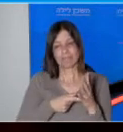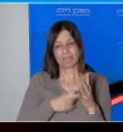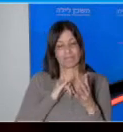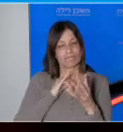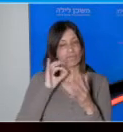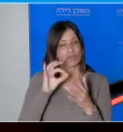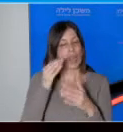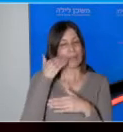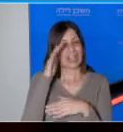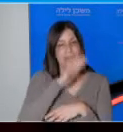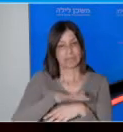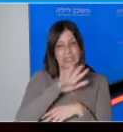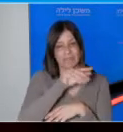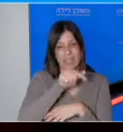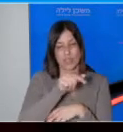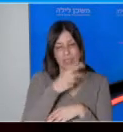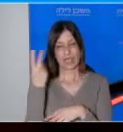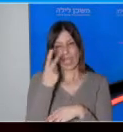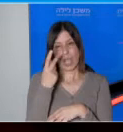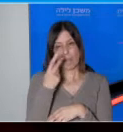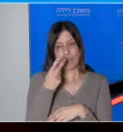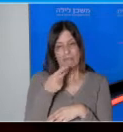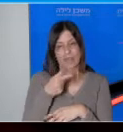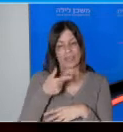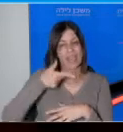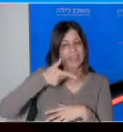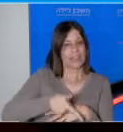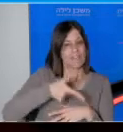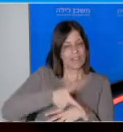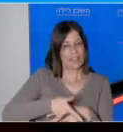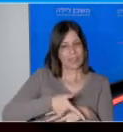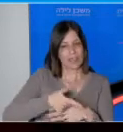לאמריקנים בסביבה הזאת, כמובן בארות הנפט